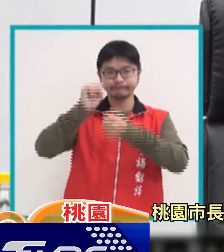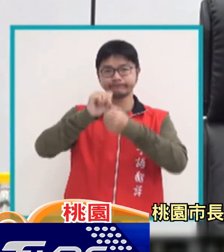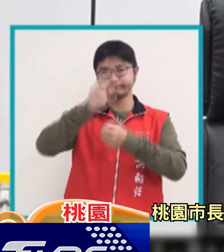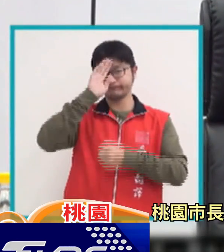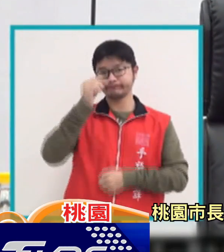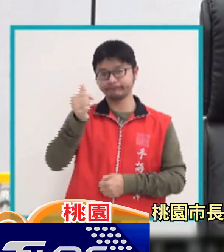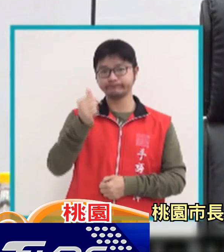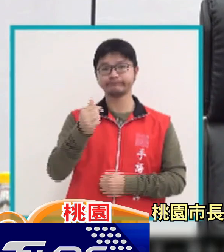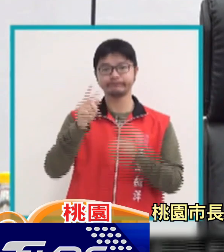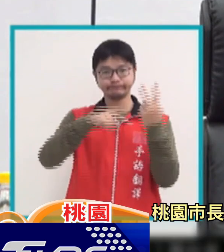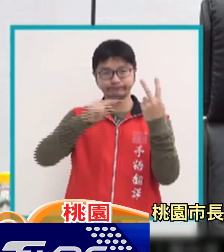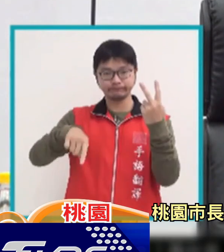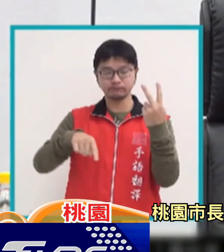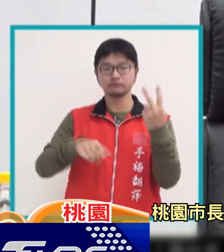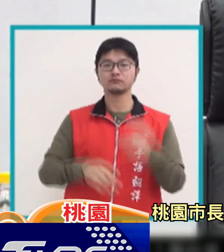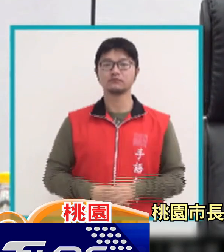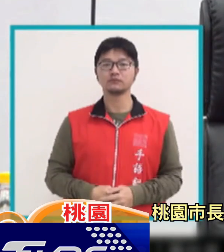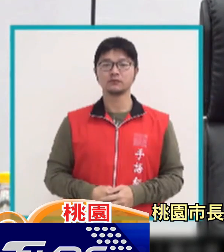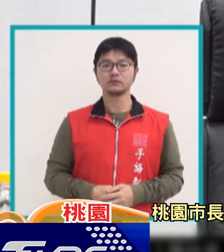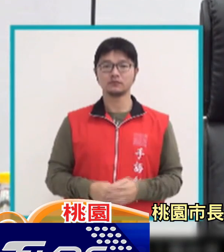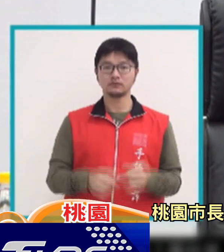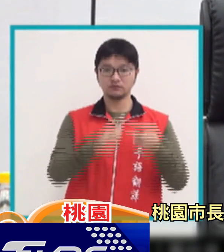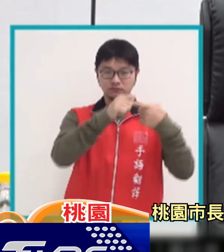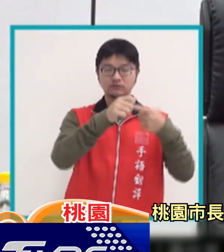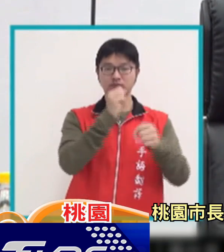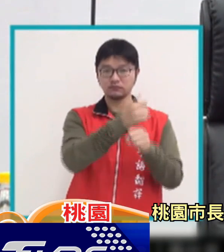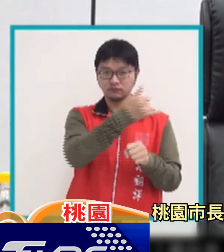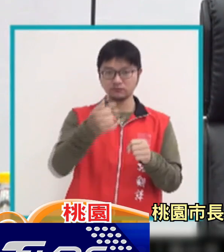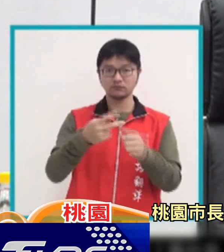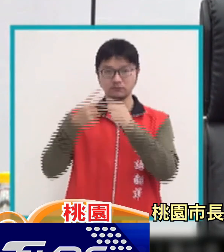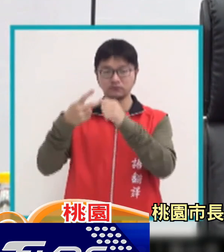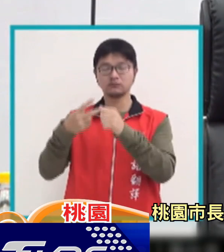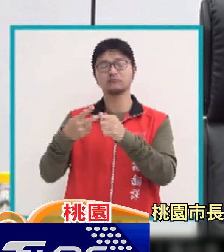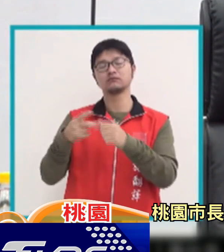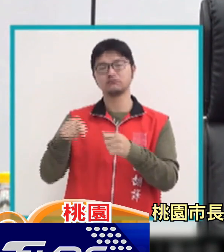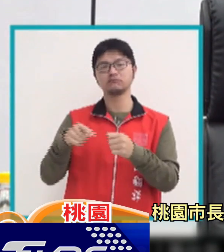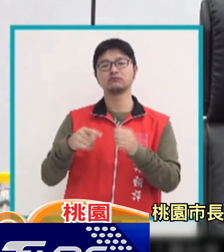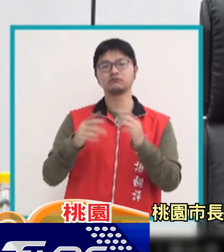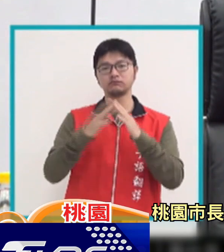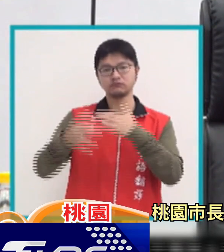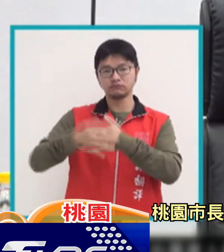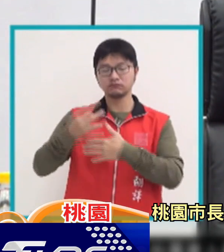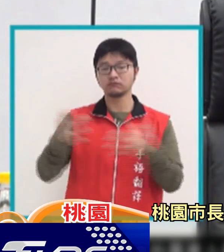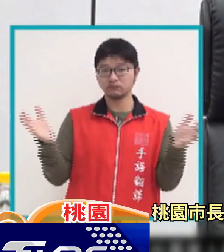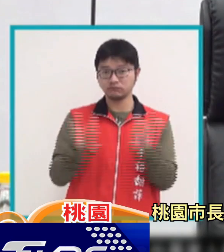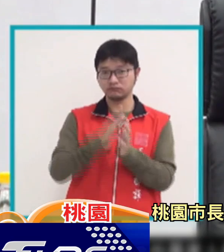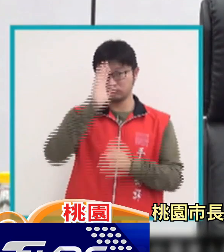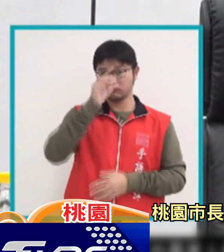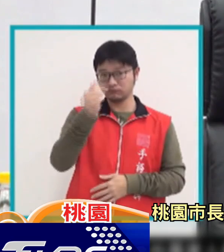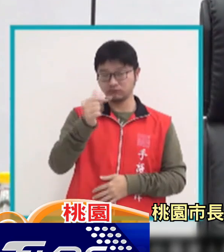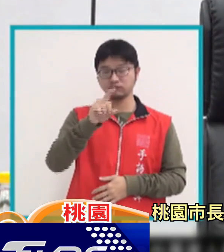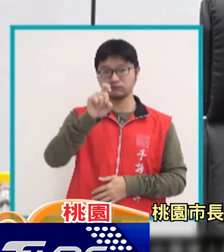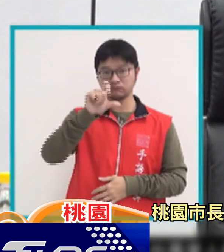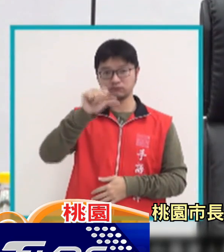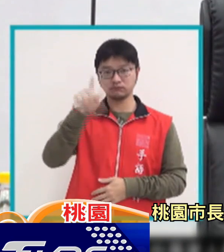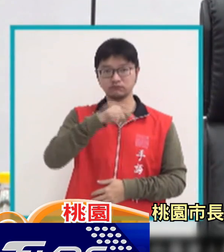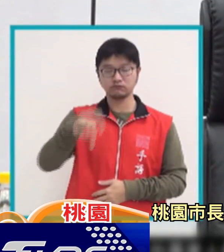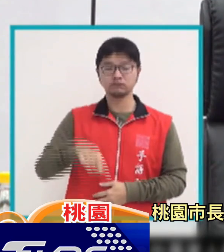来确诊，那一位是员工，一位是家人，所以总计哦，这十五位确诊者